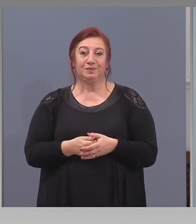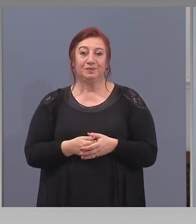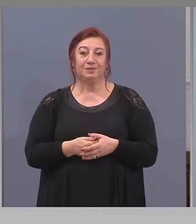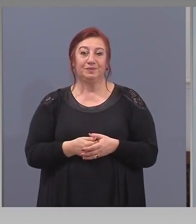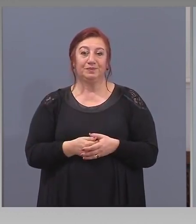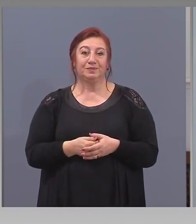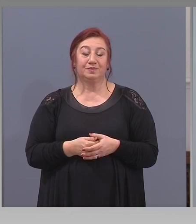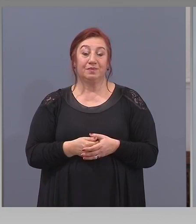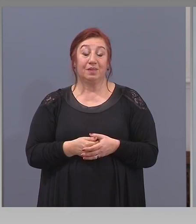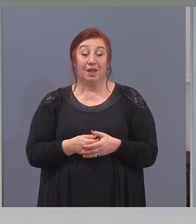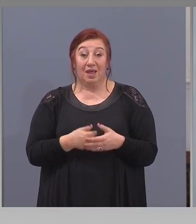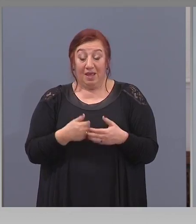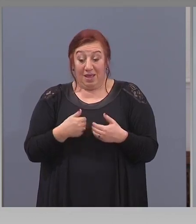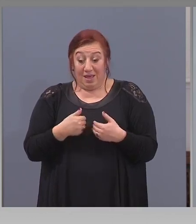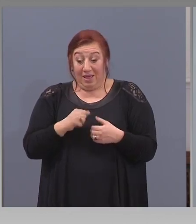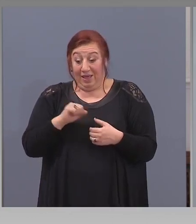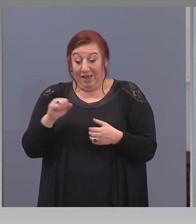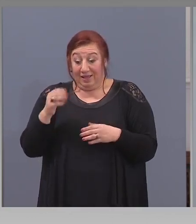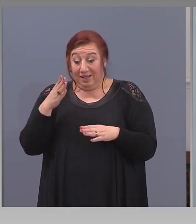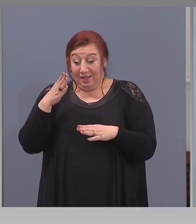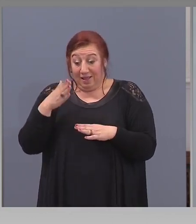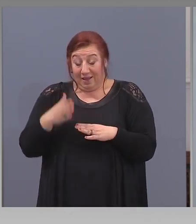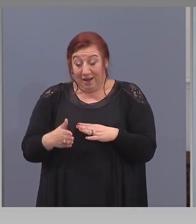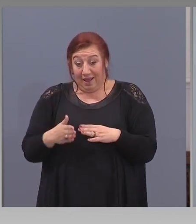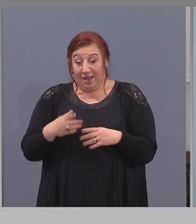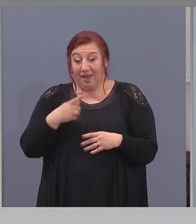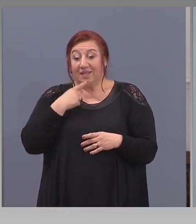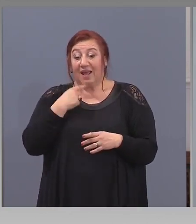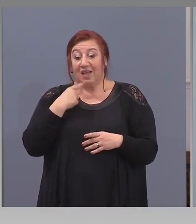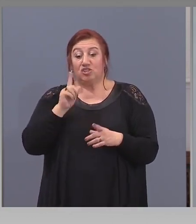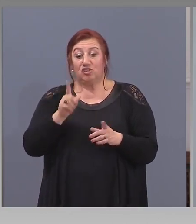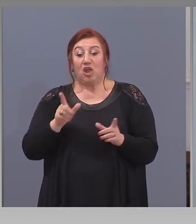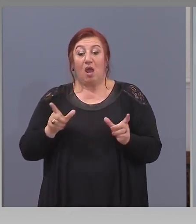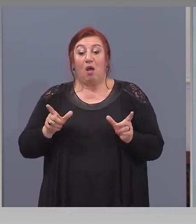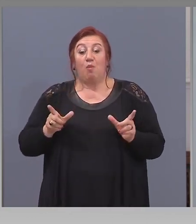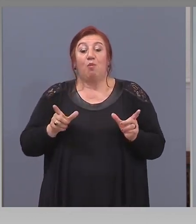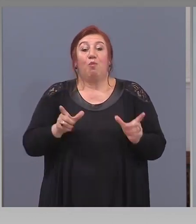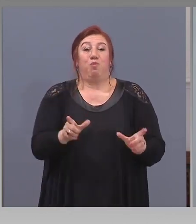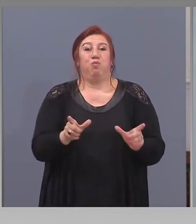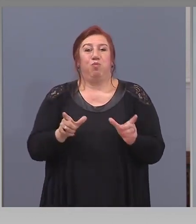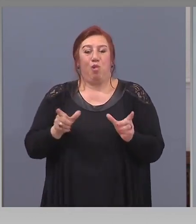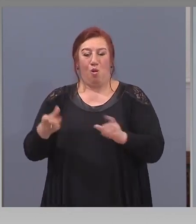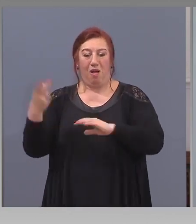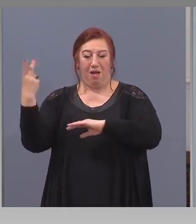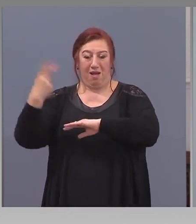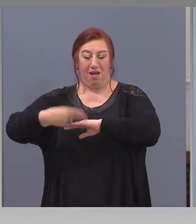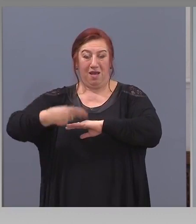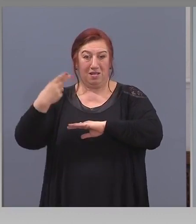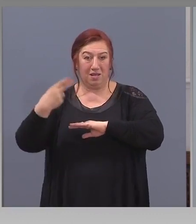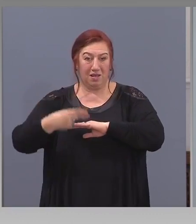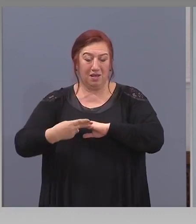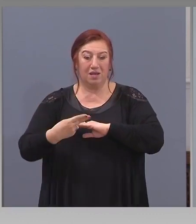И накрая да кажеш, че блокадата е по...